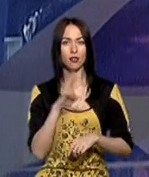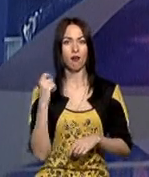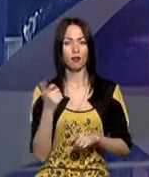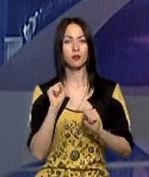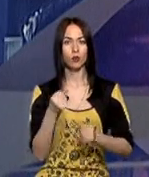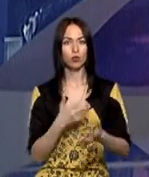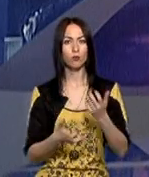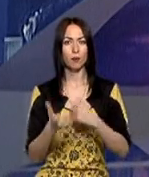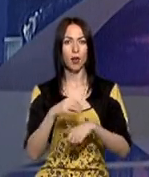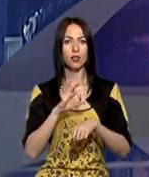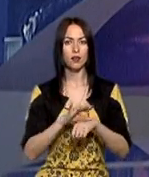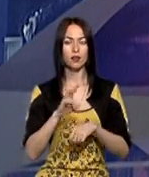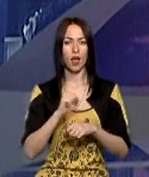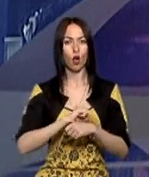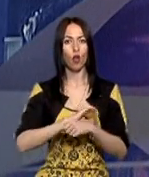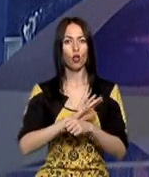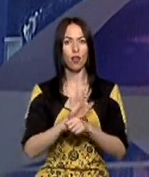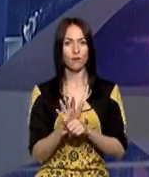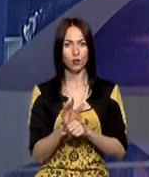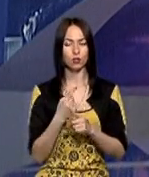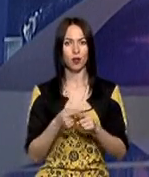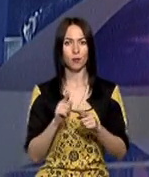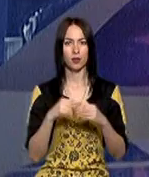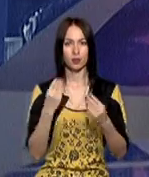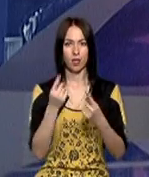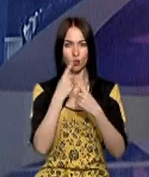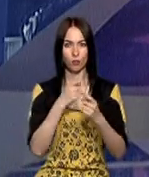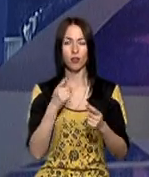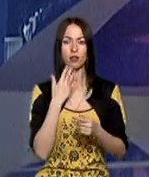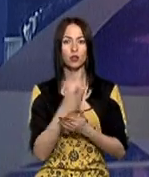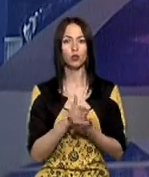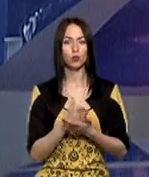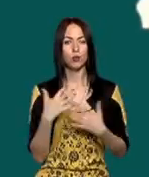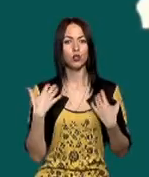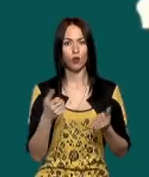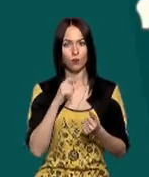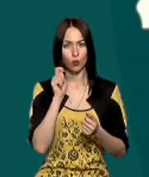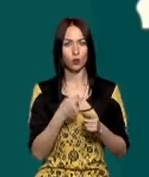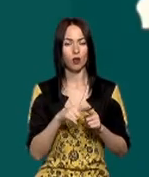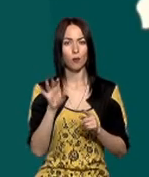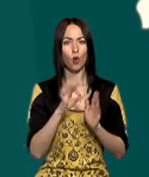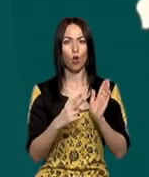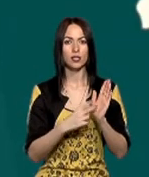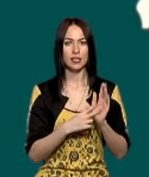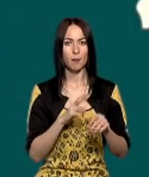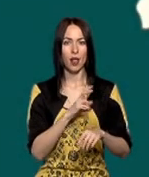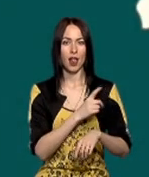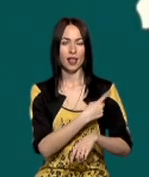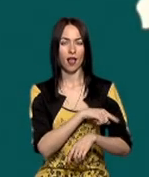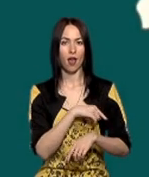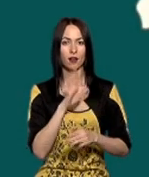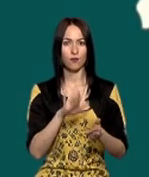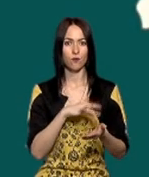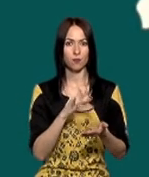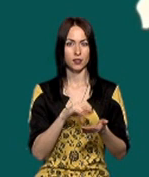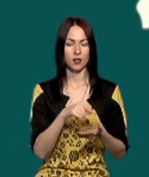приймати хворих на коронавірус. Ці дані напередодні оприлюднила Національна служба здоров'я України. Йдеться про 7 лікарень у місті, серед них